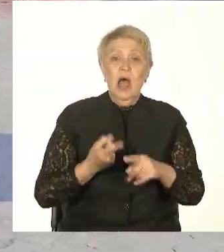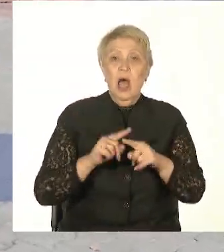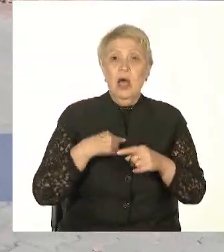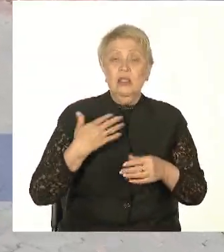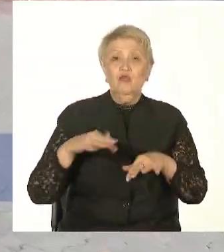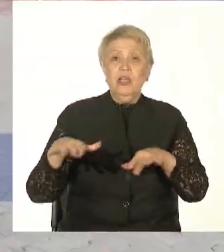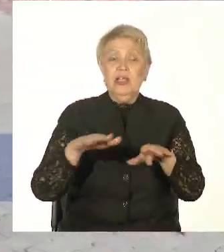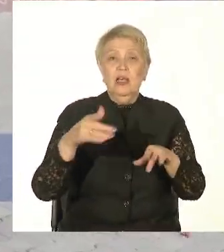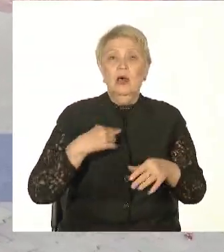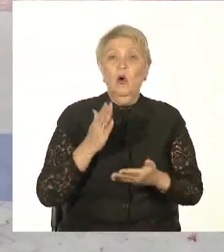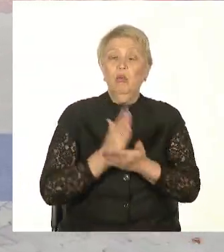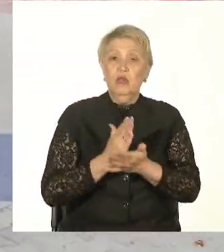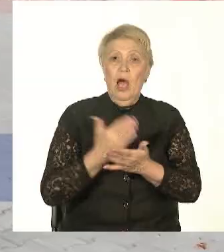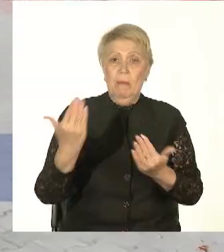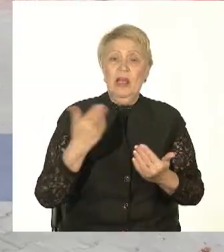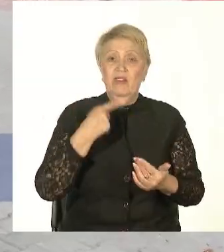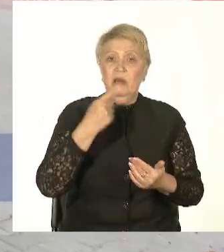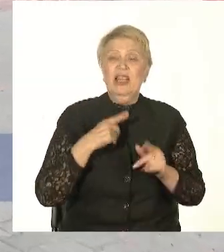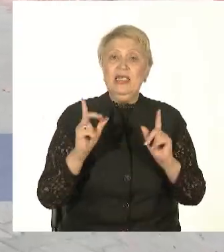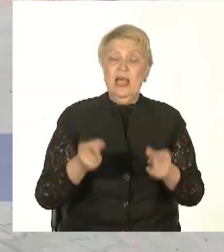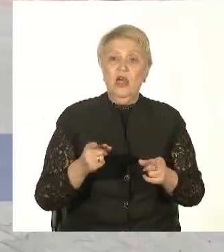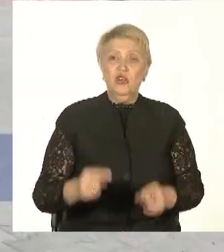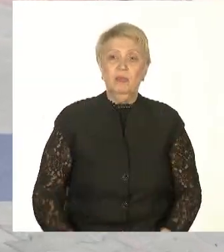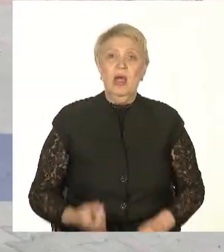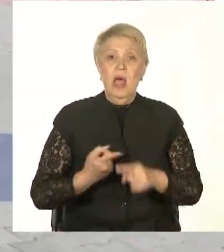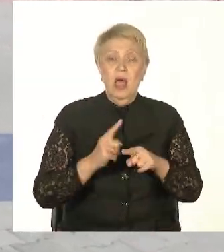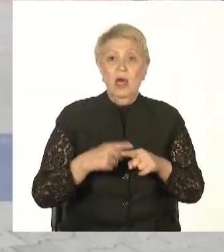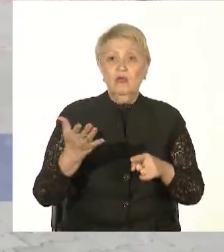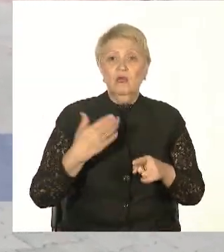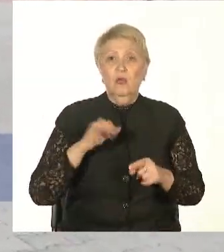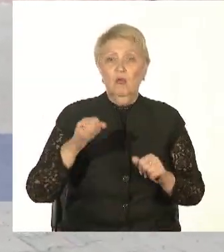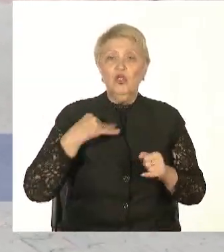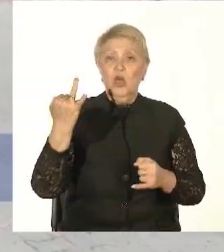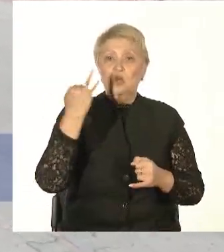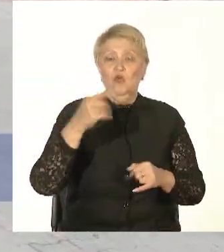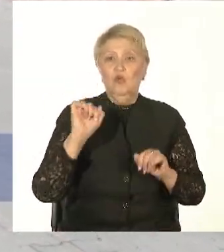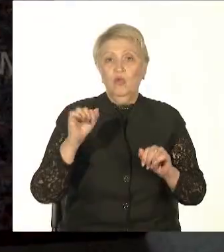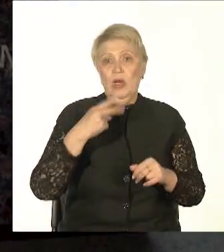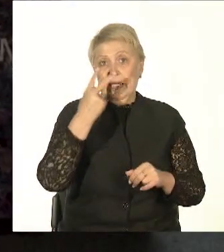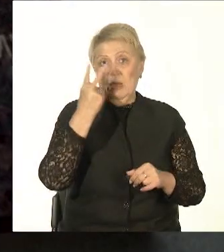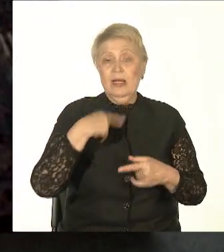истории. И здесь, в самом центре Хабаровска, эту историю можно как следует рассмотреть.